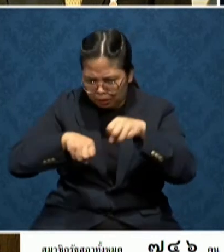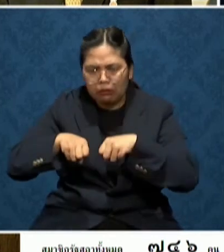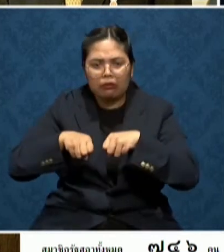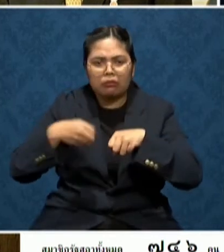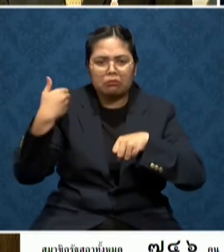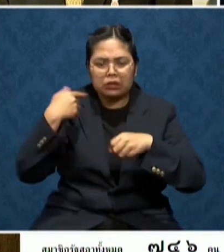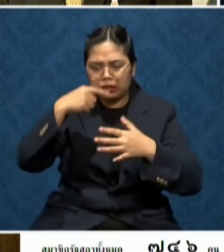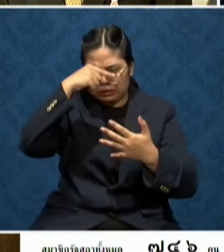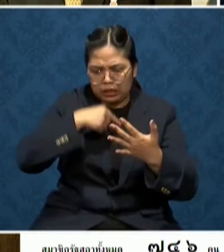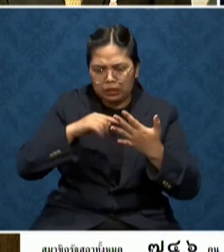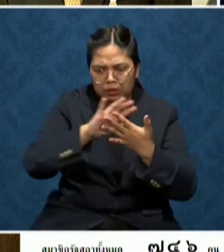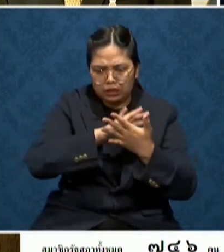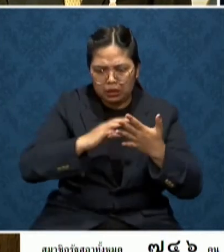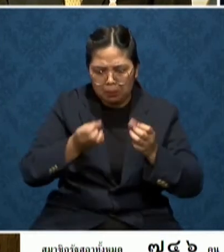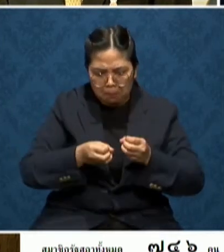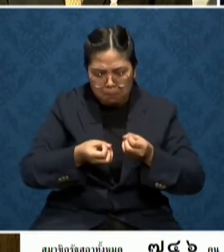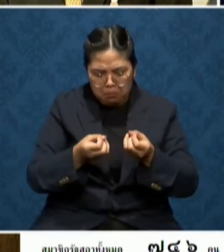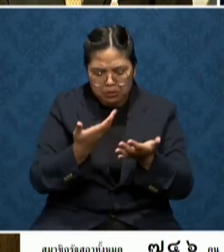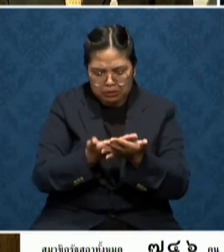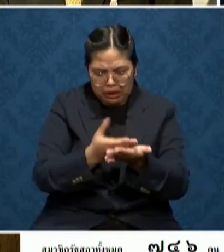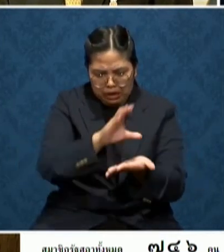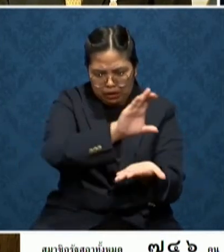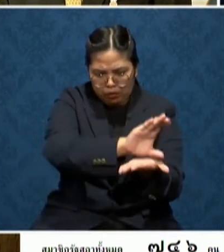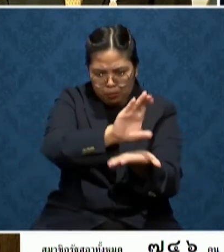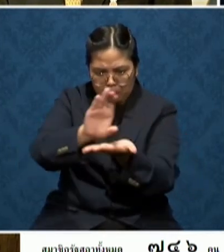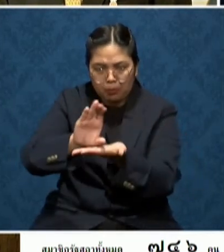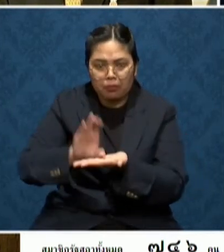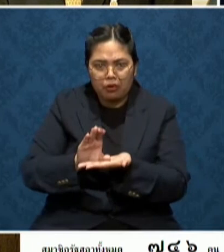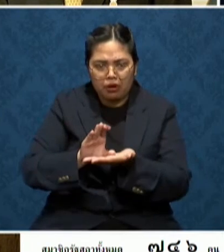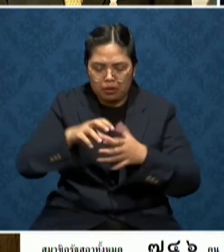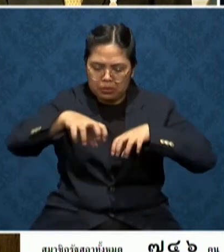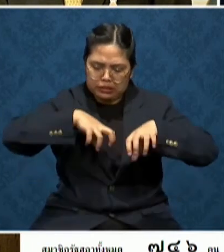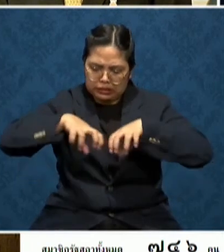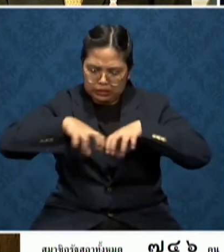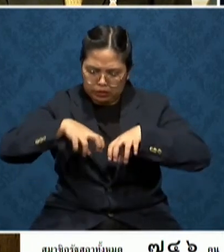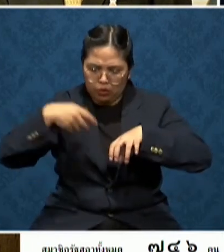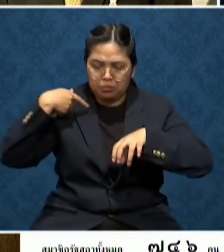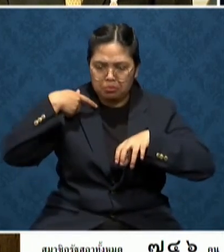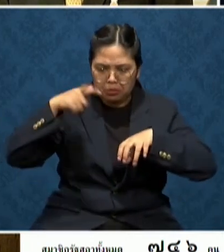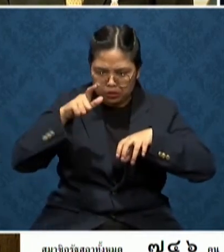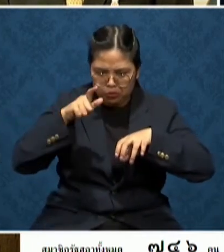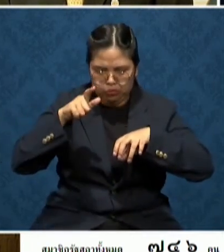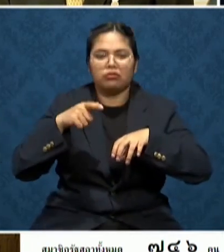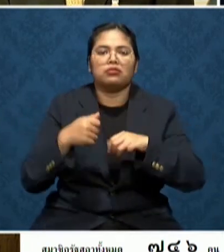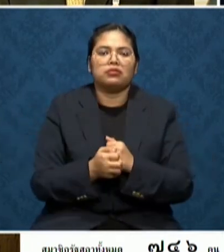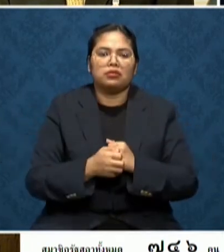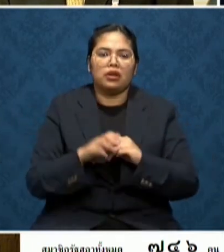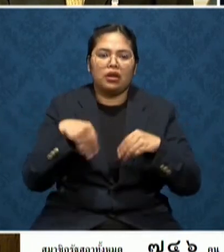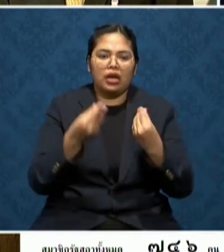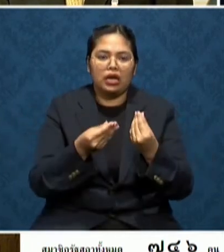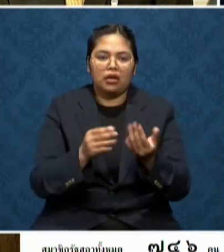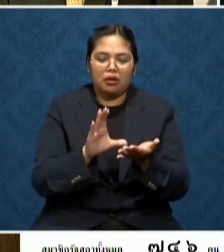ประเทศเรามีอยู่มากเพียงพอนำมาบริหารจัดการให้เกิดประโยชน์สูงสุดเช่น